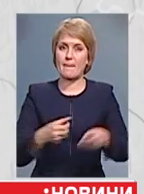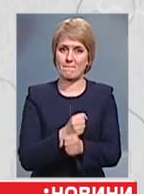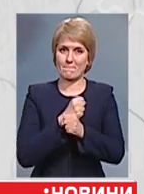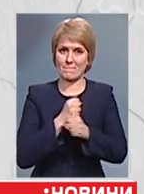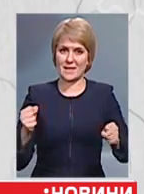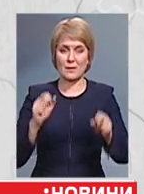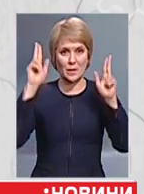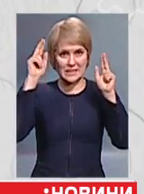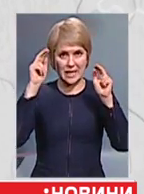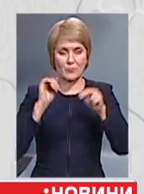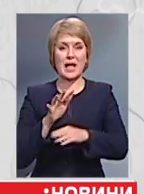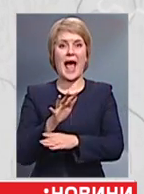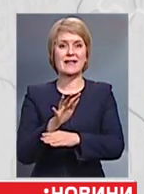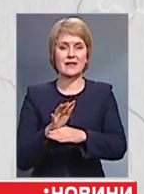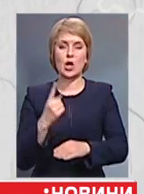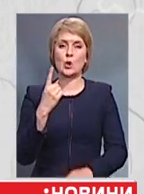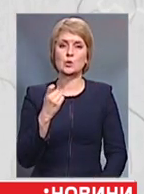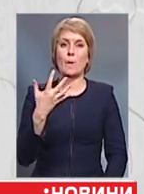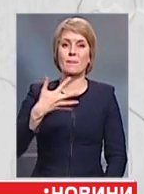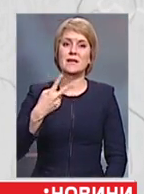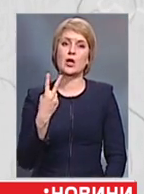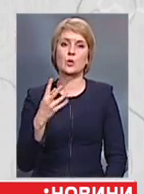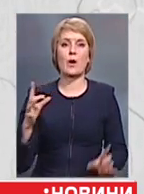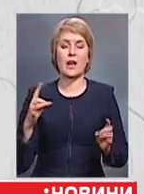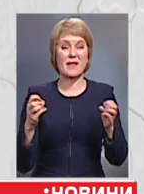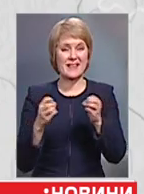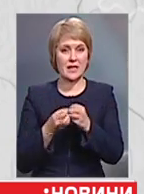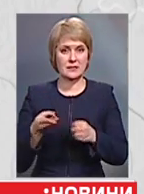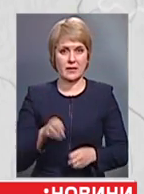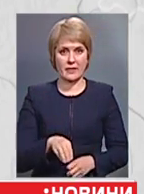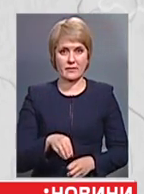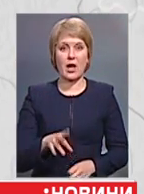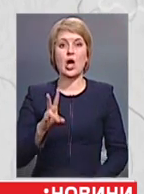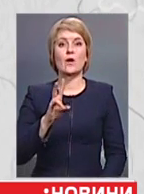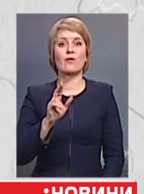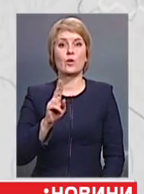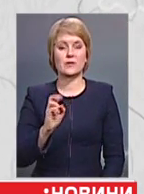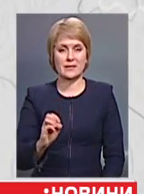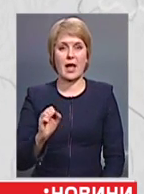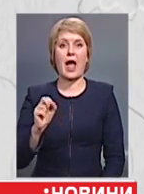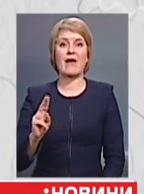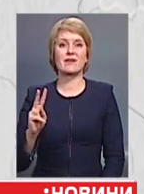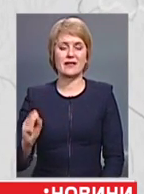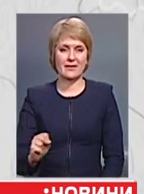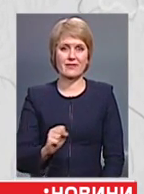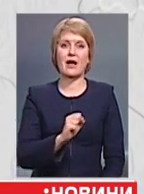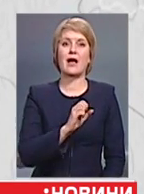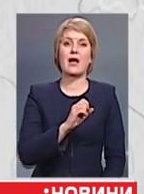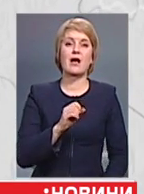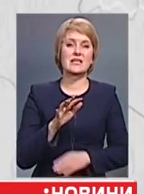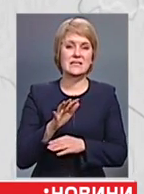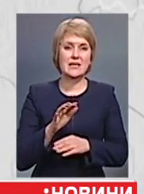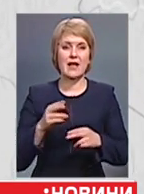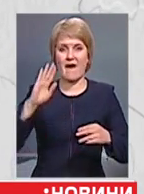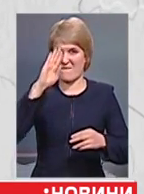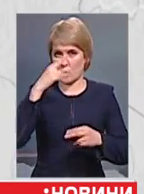били також з артилерії 152-го калібру – 10 снарядів. По Новгородському, Авдіївці та Опитному цілили ворожі снайпери.